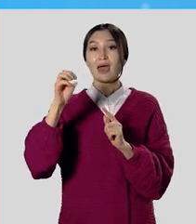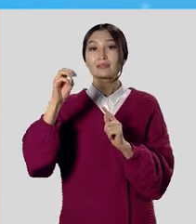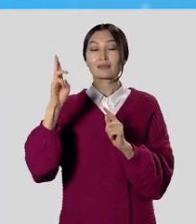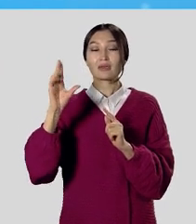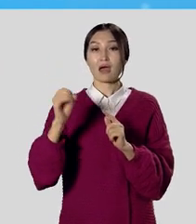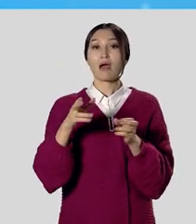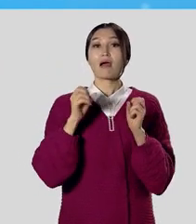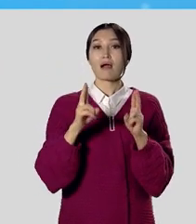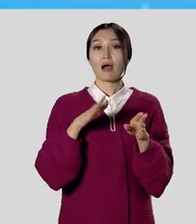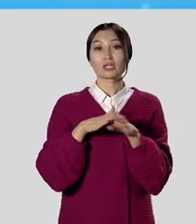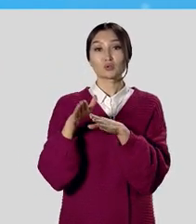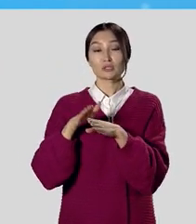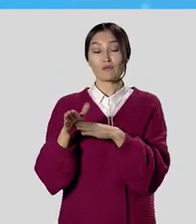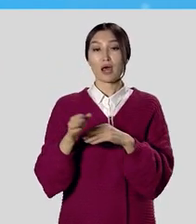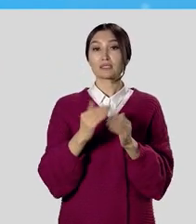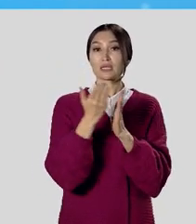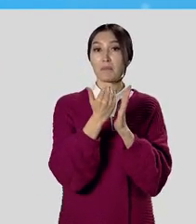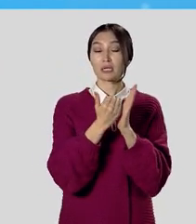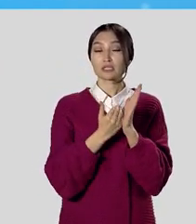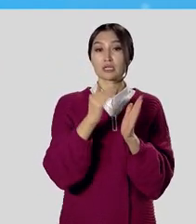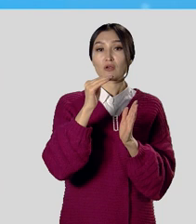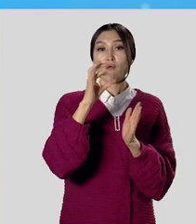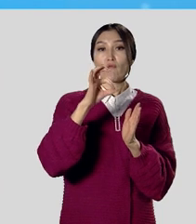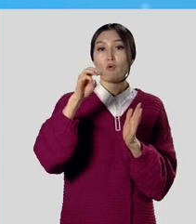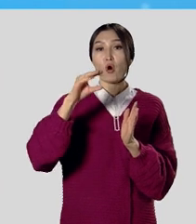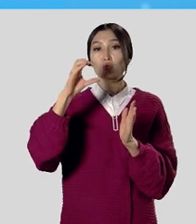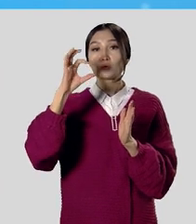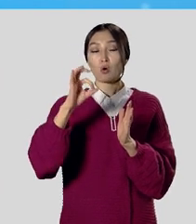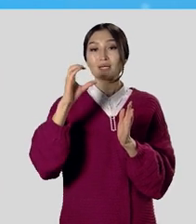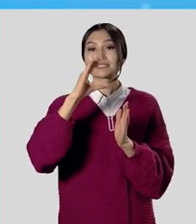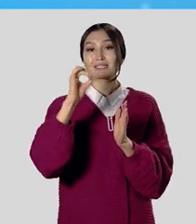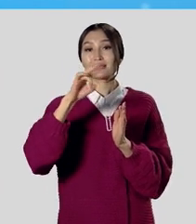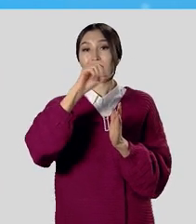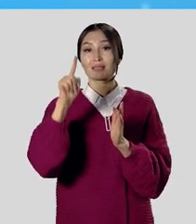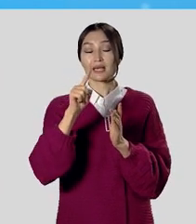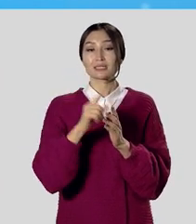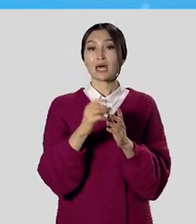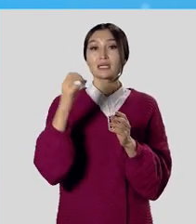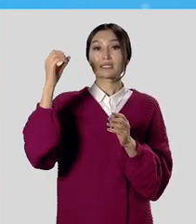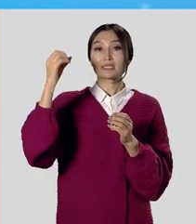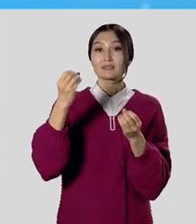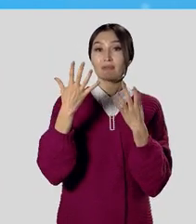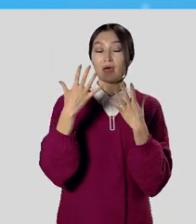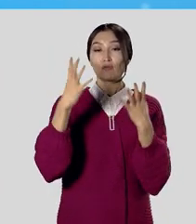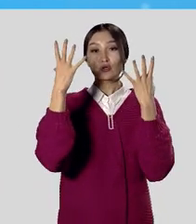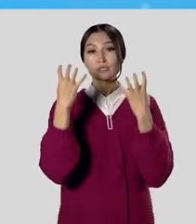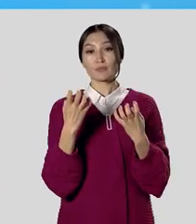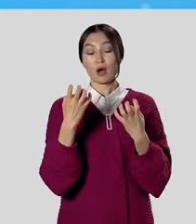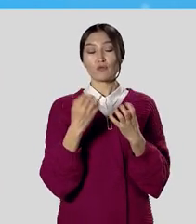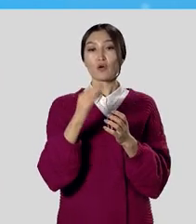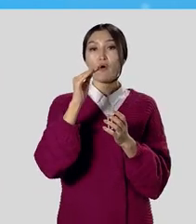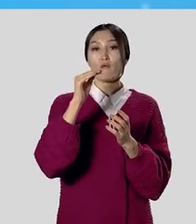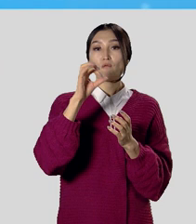том, как осуществляется процесс фотосинтеза. Рассмотрели световую и темновую